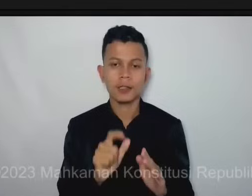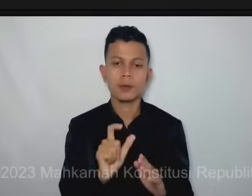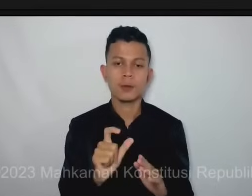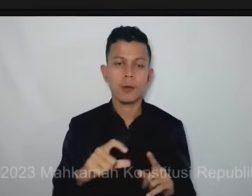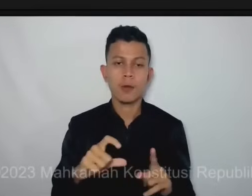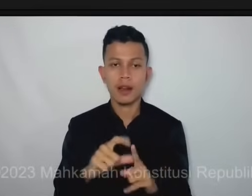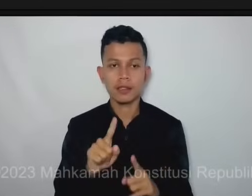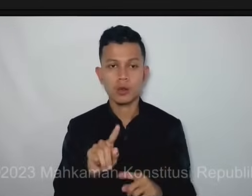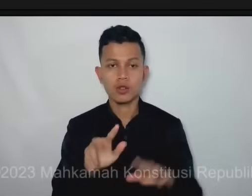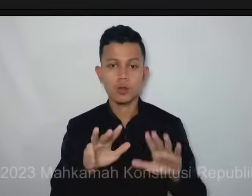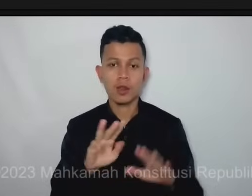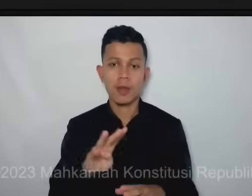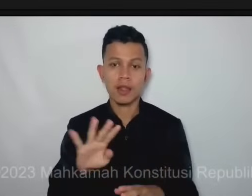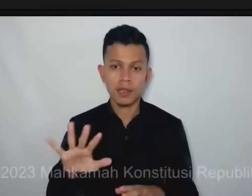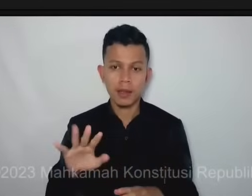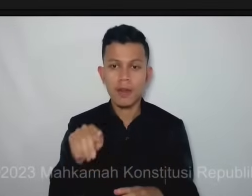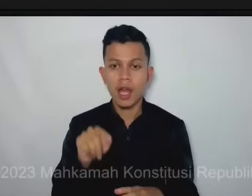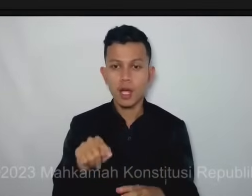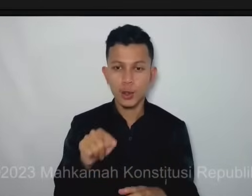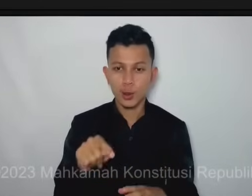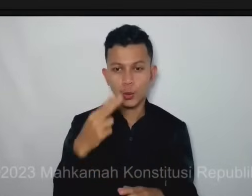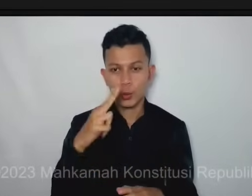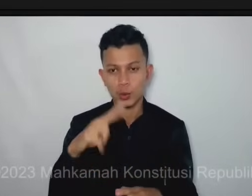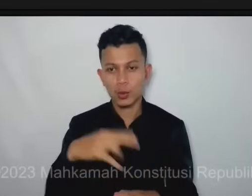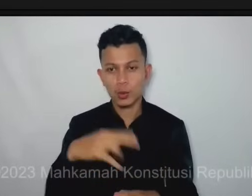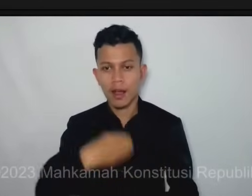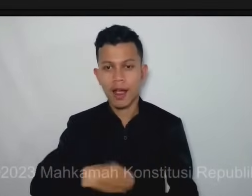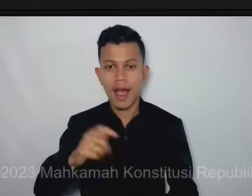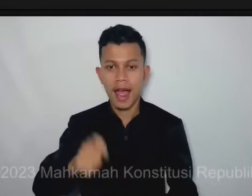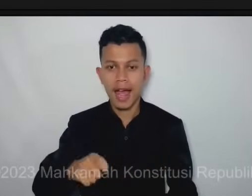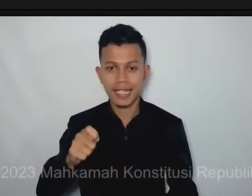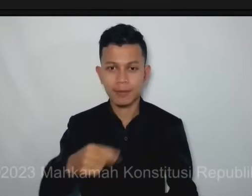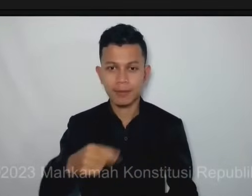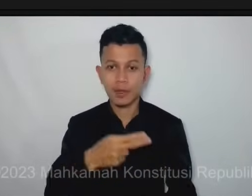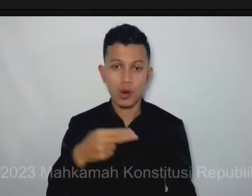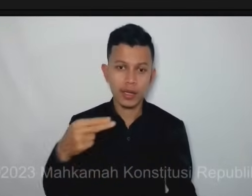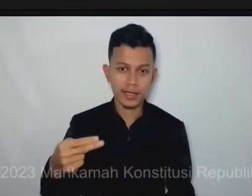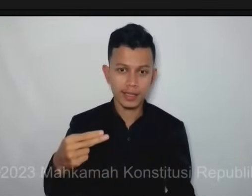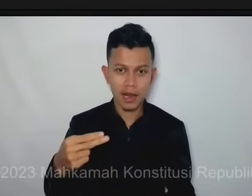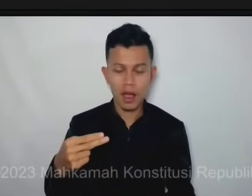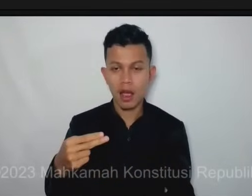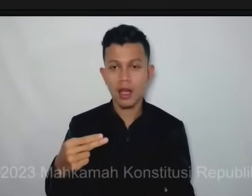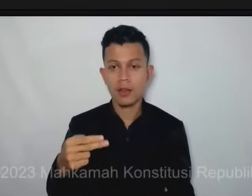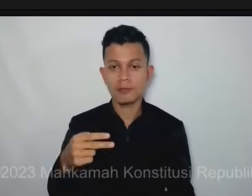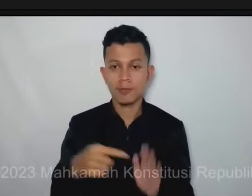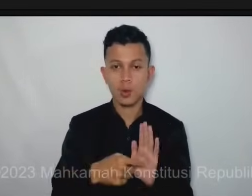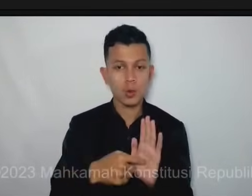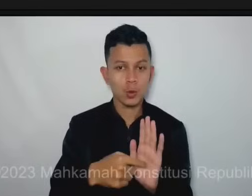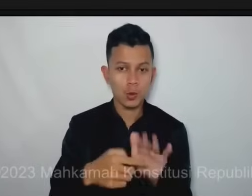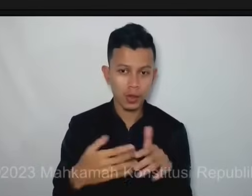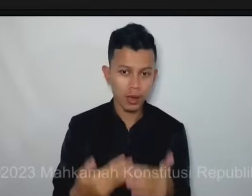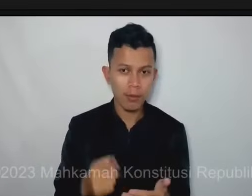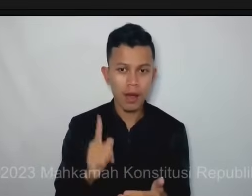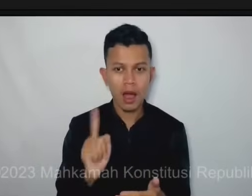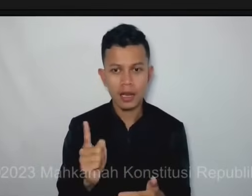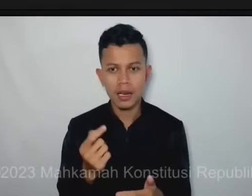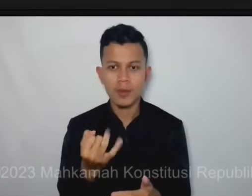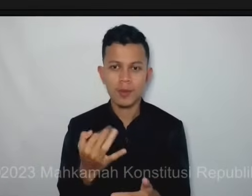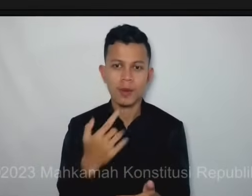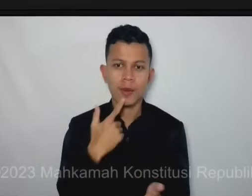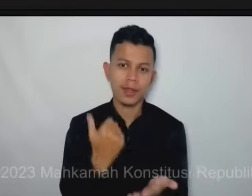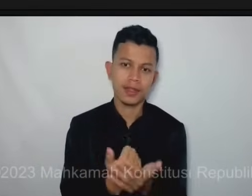1945 hanya kepada kekuasaan kehakiman ini di Indonesia setijaknya merefleksikan beberapa hal krusial